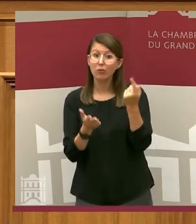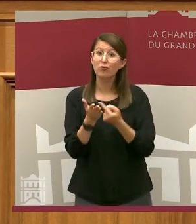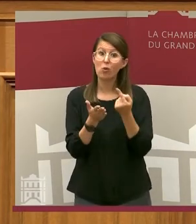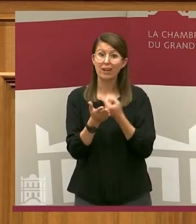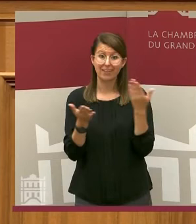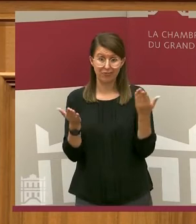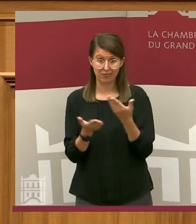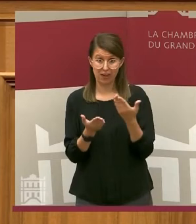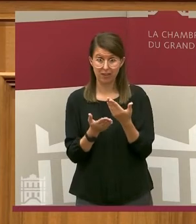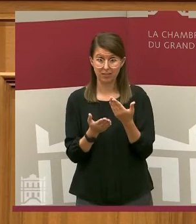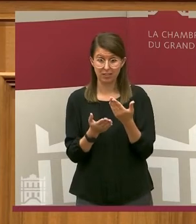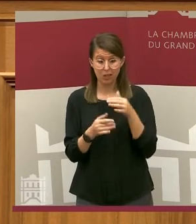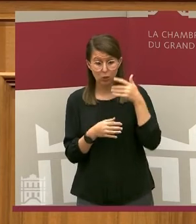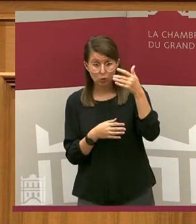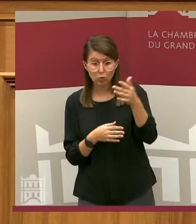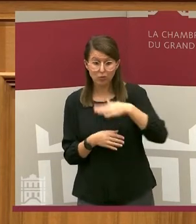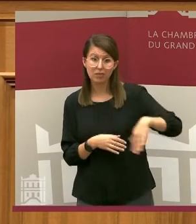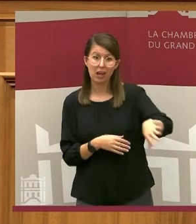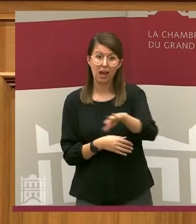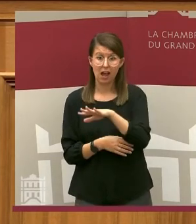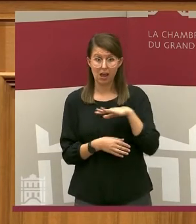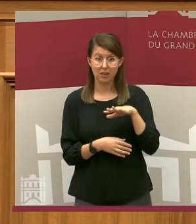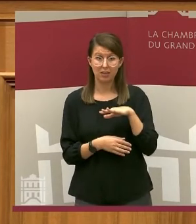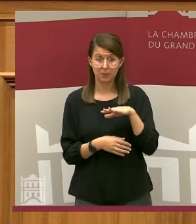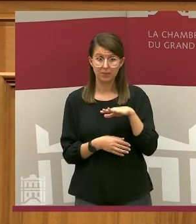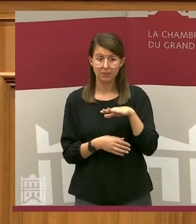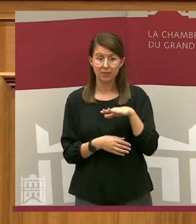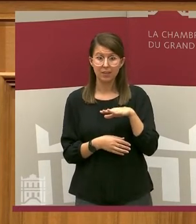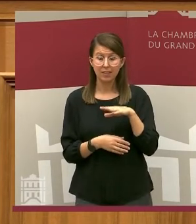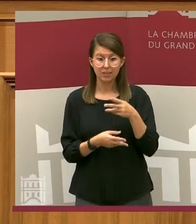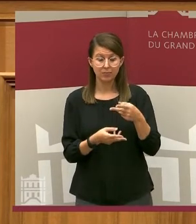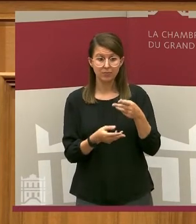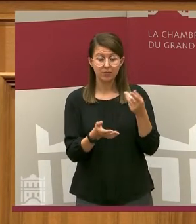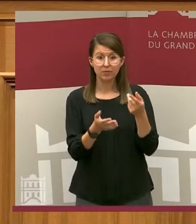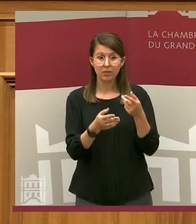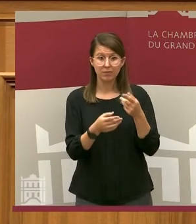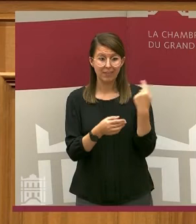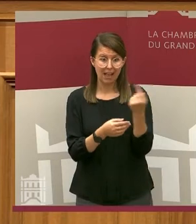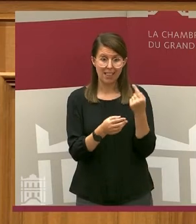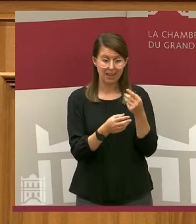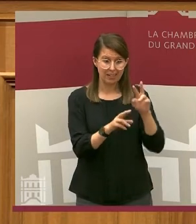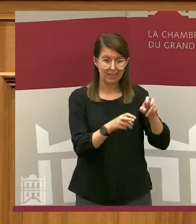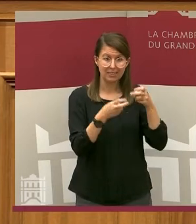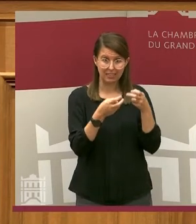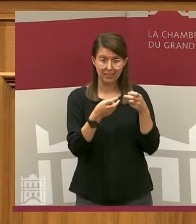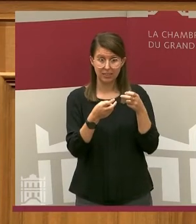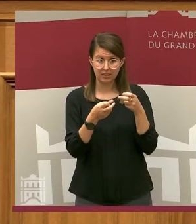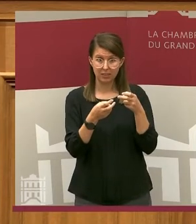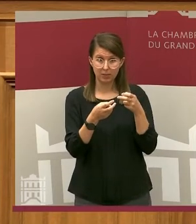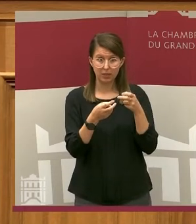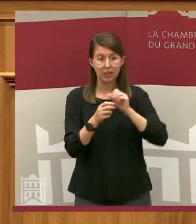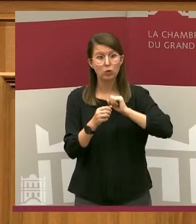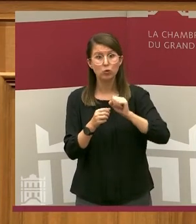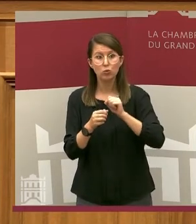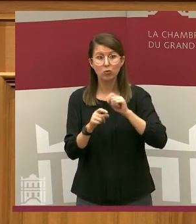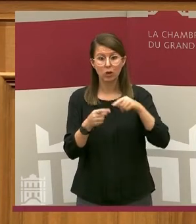ermöglicht, dass in Zukunft jederin den CIM, also den Kreditempo monoparental, denen zu gut tut, auch direkt auf